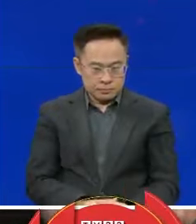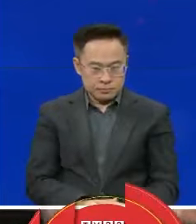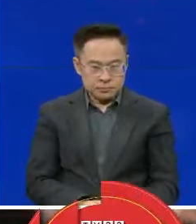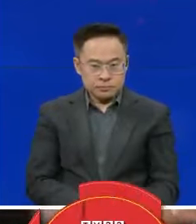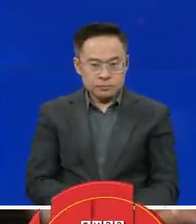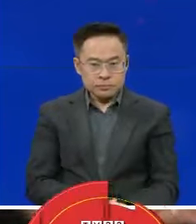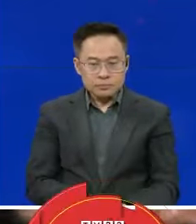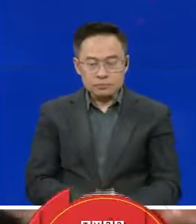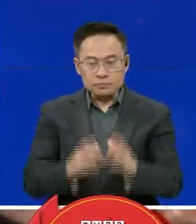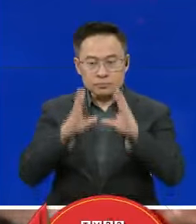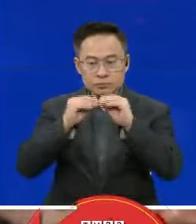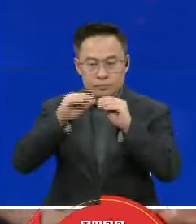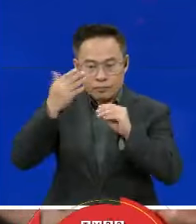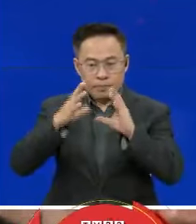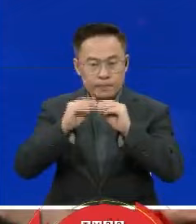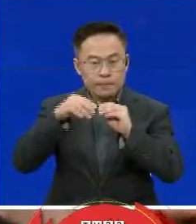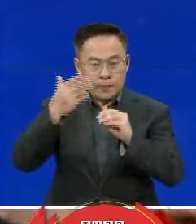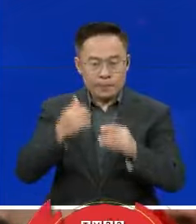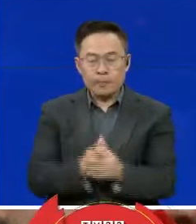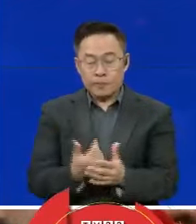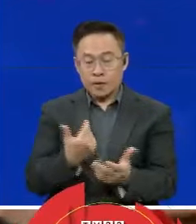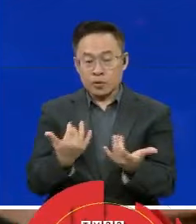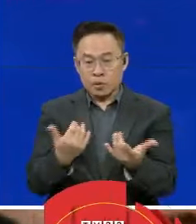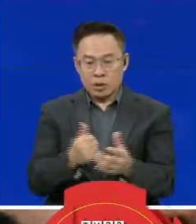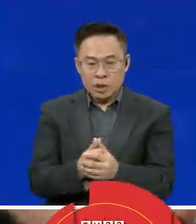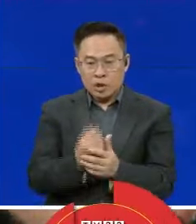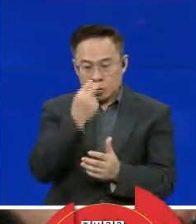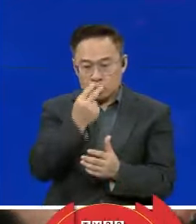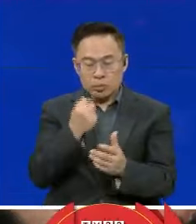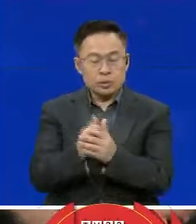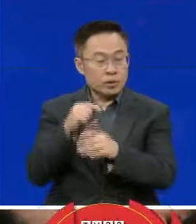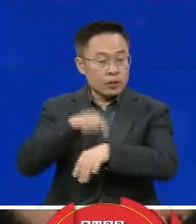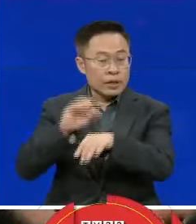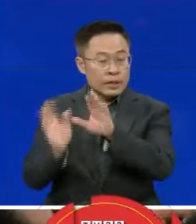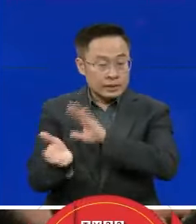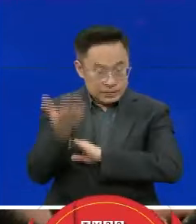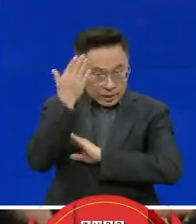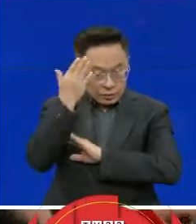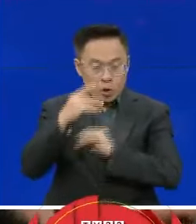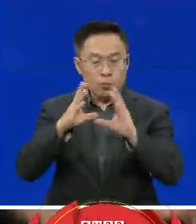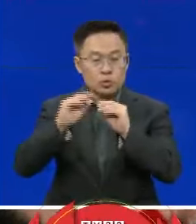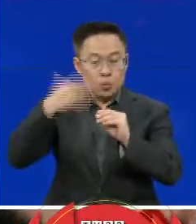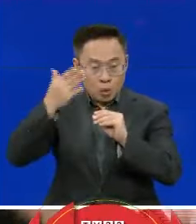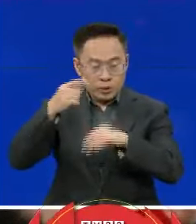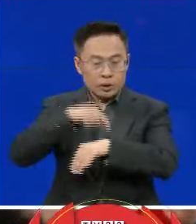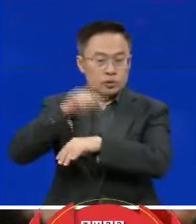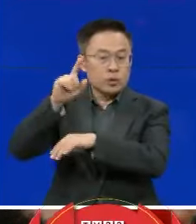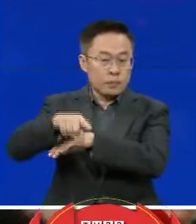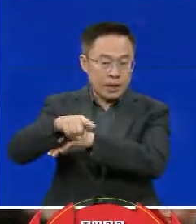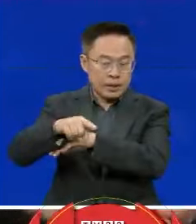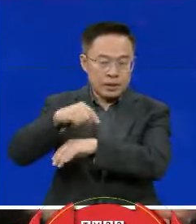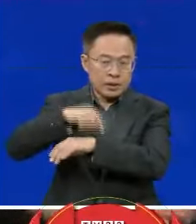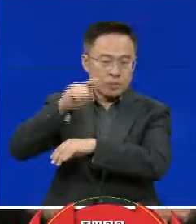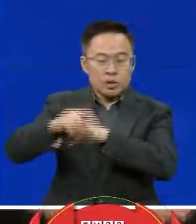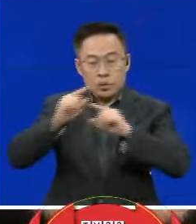จะเข้าประชุมกันก่อนครับนะครับระหว่างที่ผมเคลื่อนไปนั่งฟังอภิปรายตอนช่วงต้นแล้วก็พอลงมาจากข้างบนก็จะม